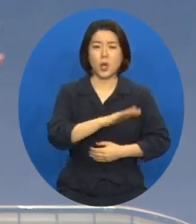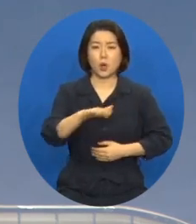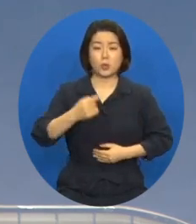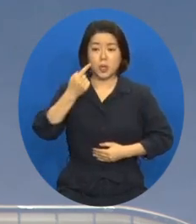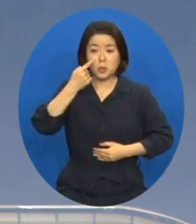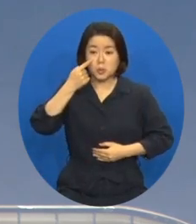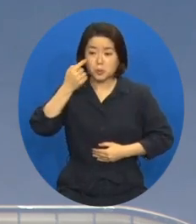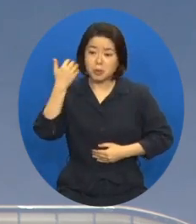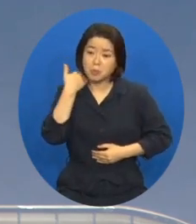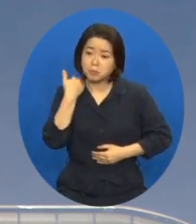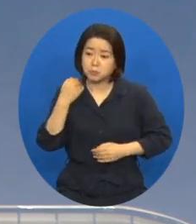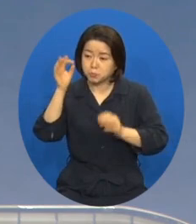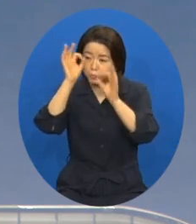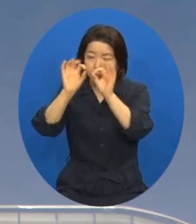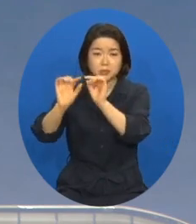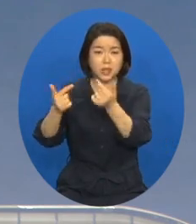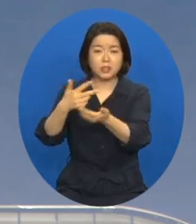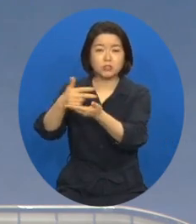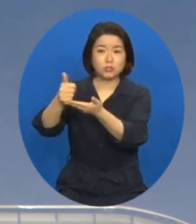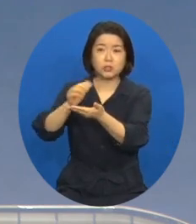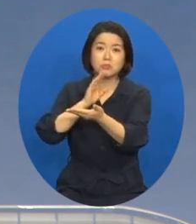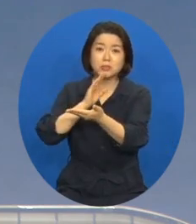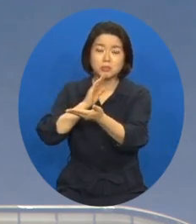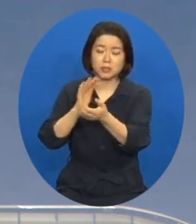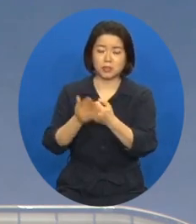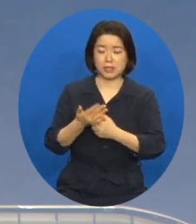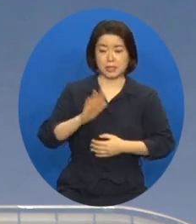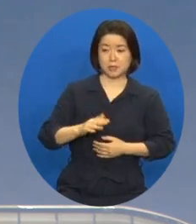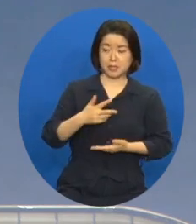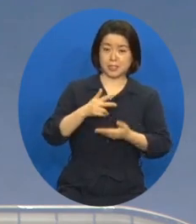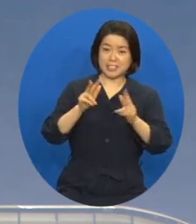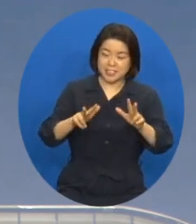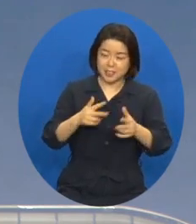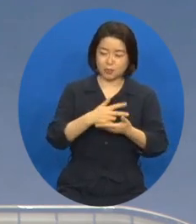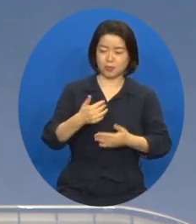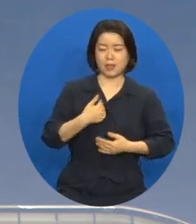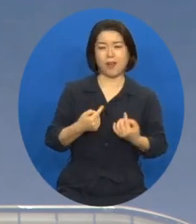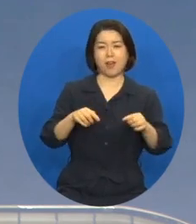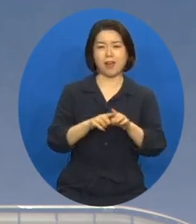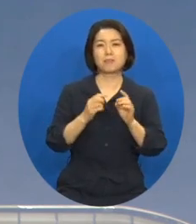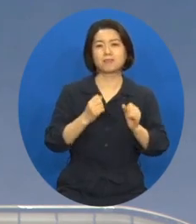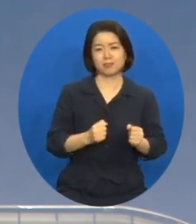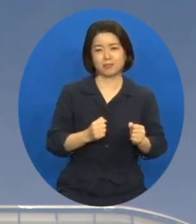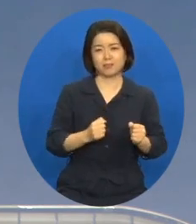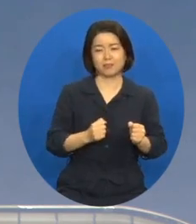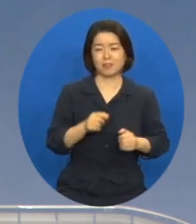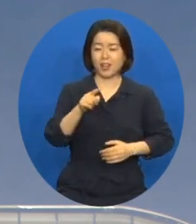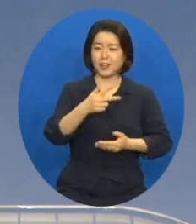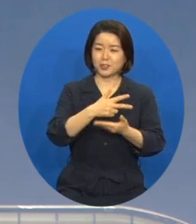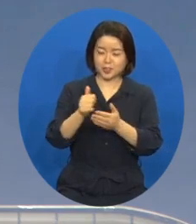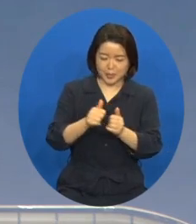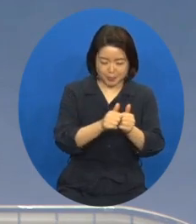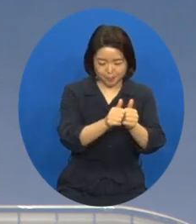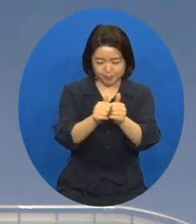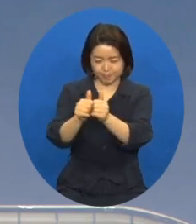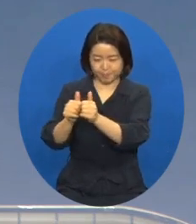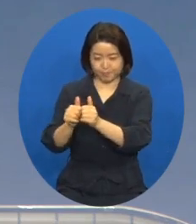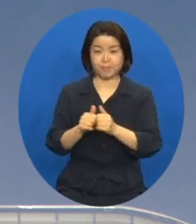눈에 보이지 않으시는 주님이지만 지금 주님이 나와 함께 계시고 그 주님과 동행하는